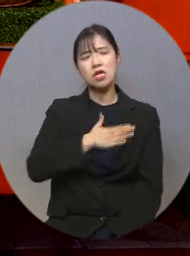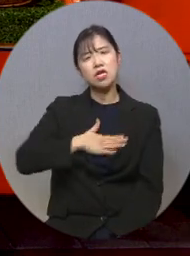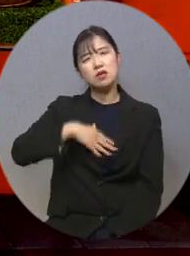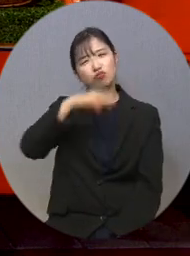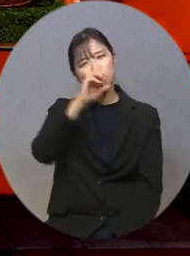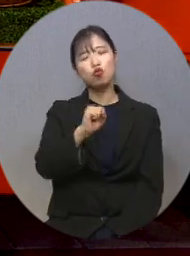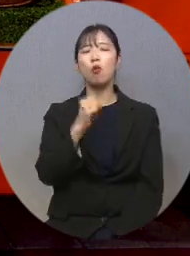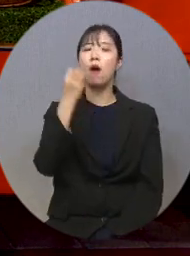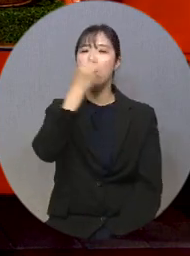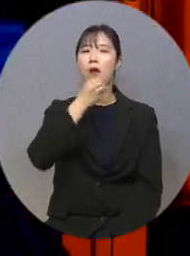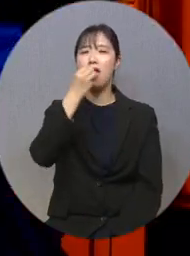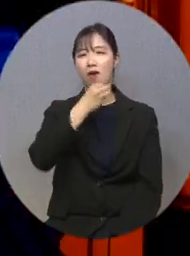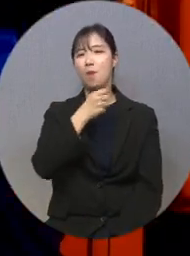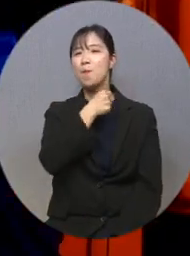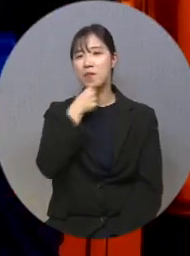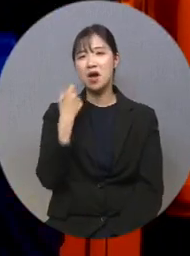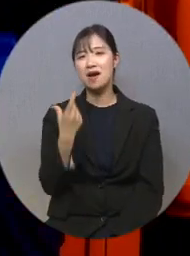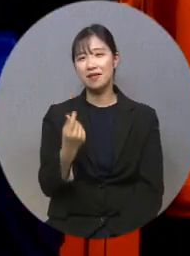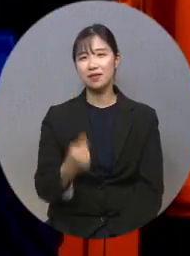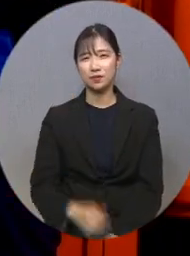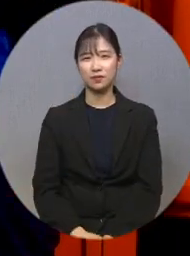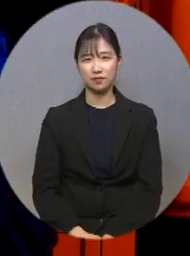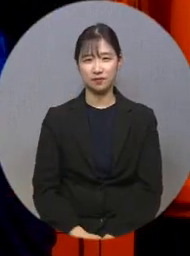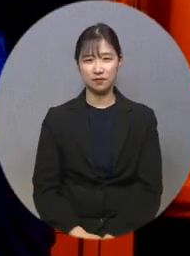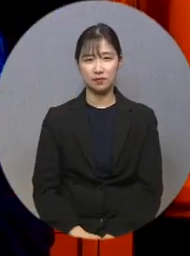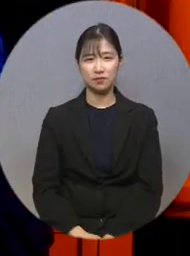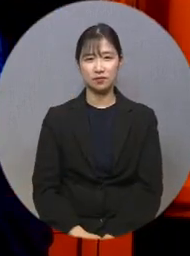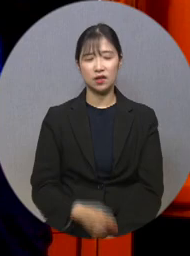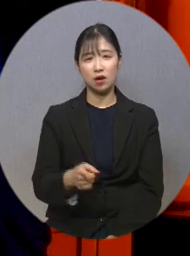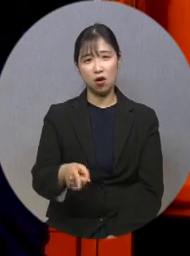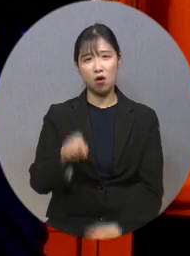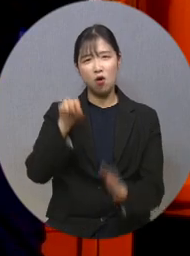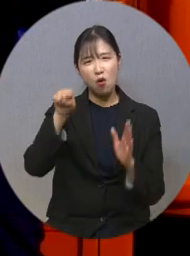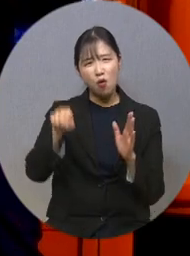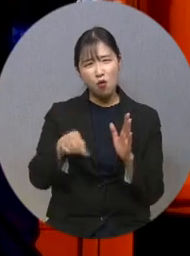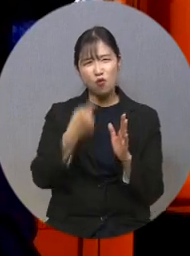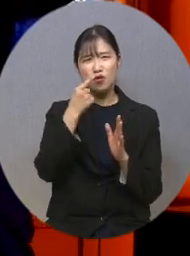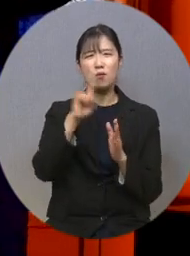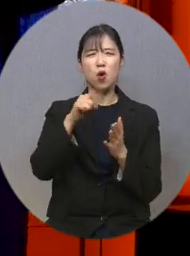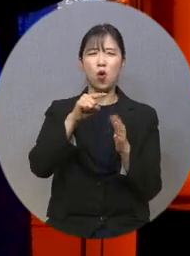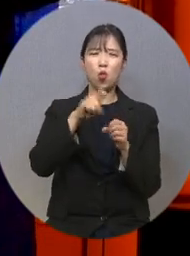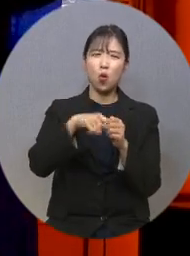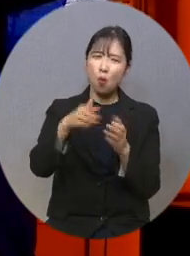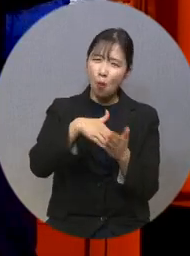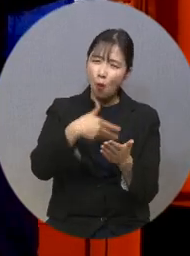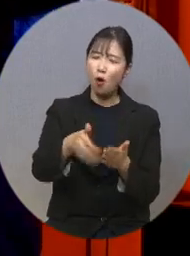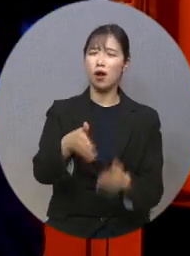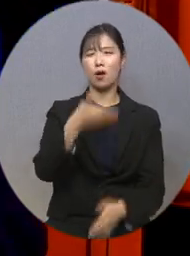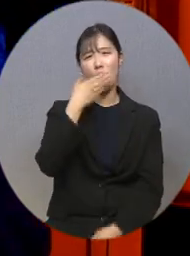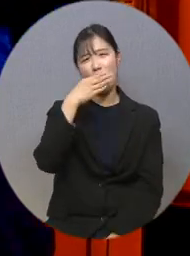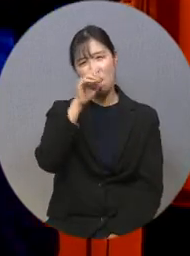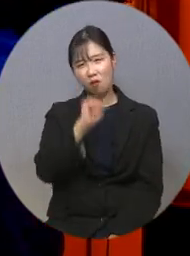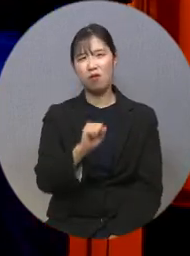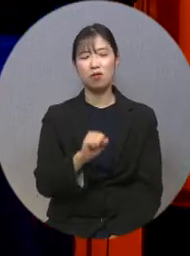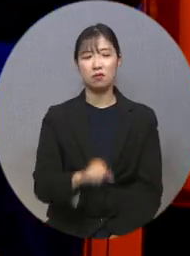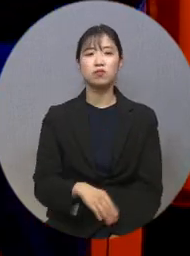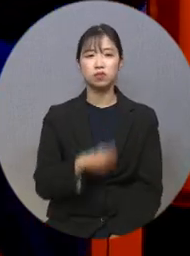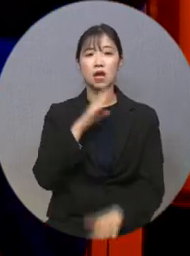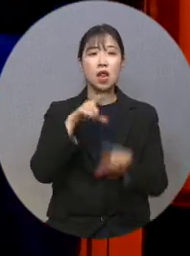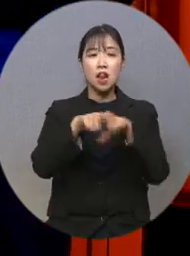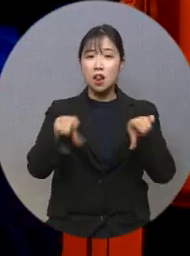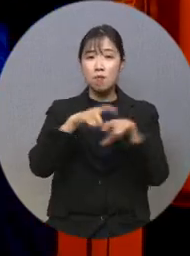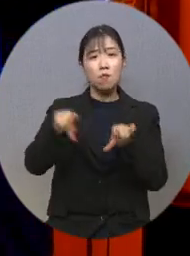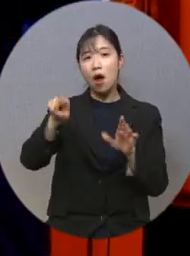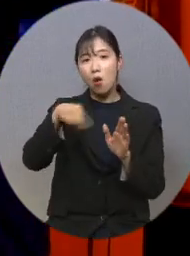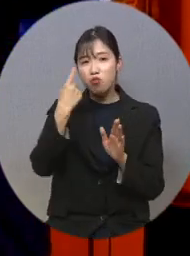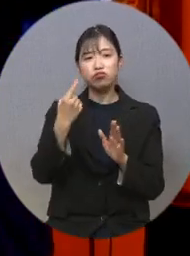좋게 맵지? 아, 그래요? 이거를 고추장으로 이렇게 막 떡볶이해서 먹어도 될 것 같고. 네. 일반 고추장이랑